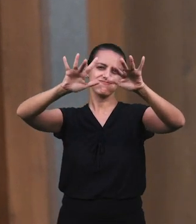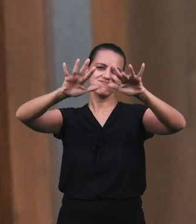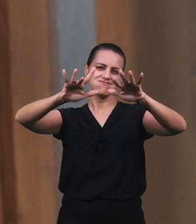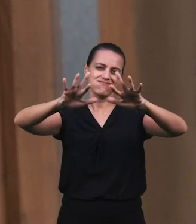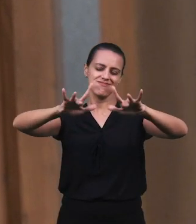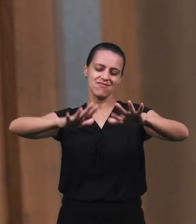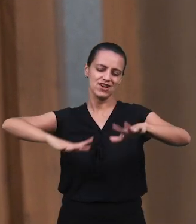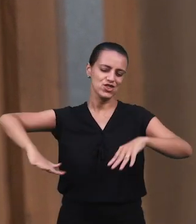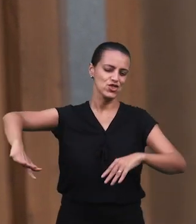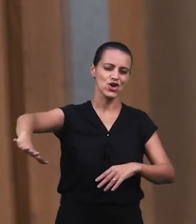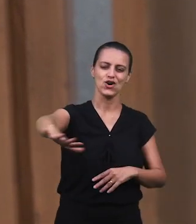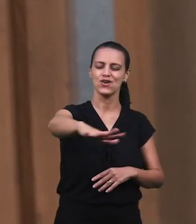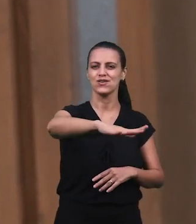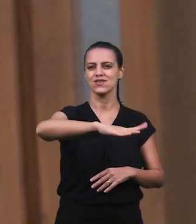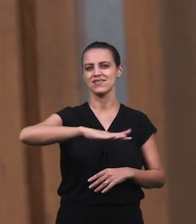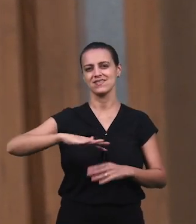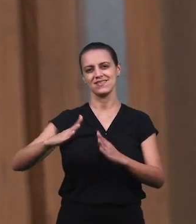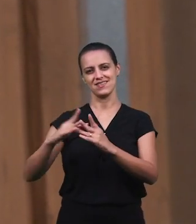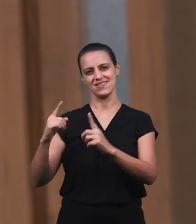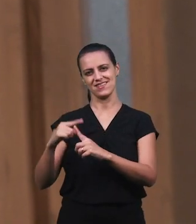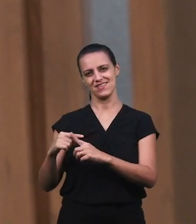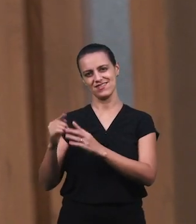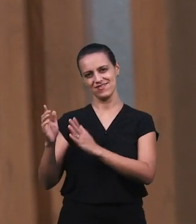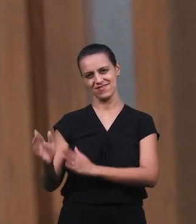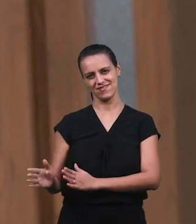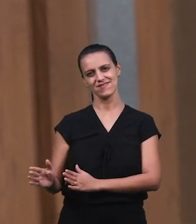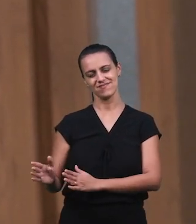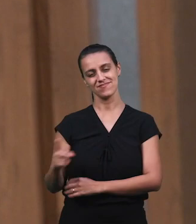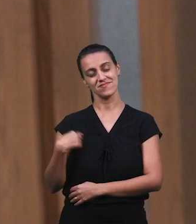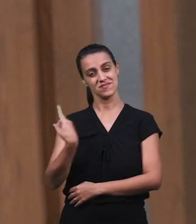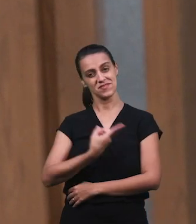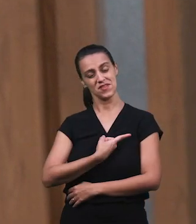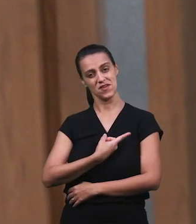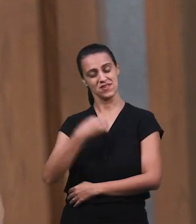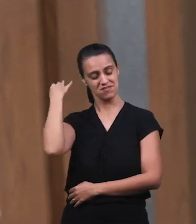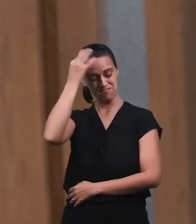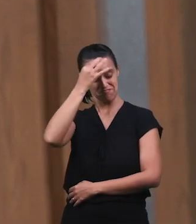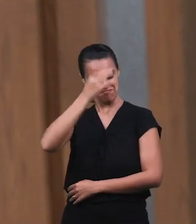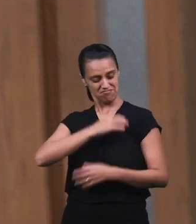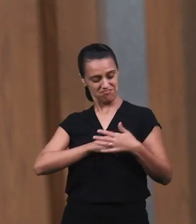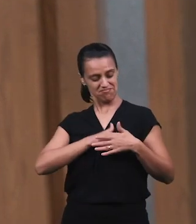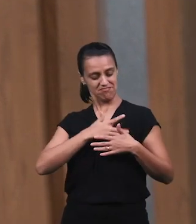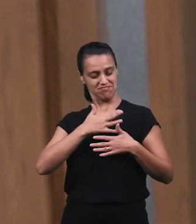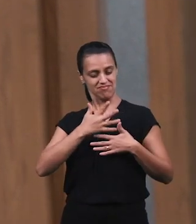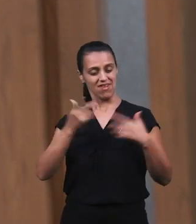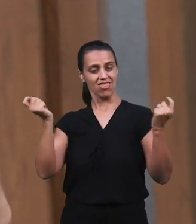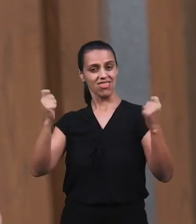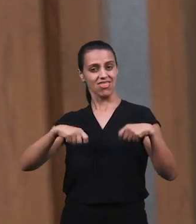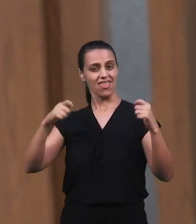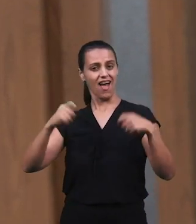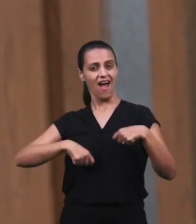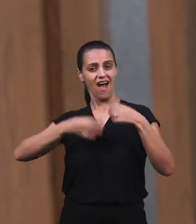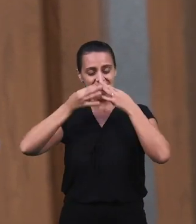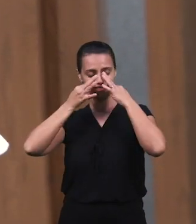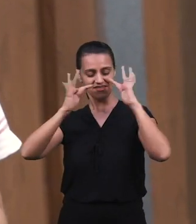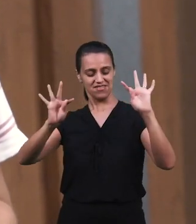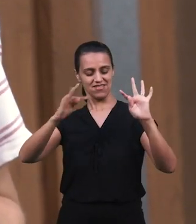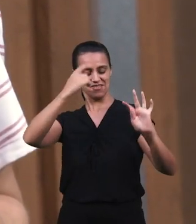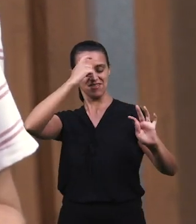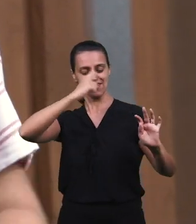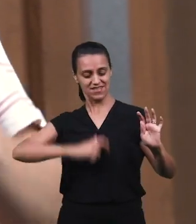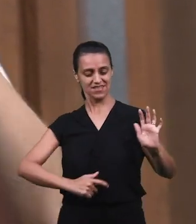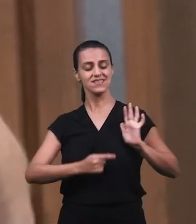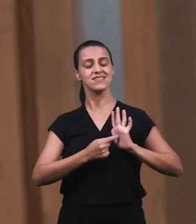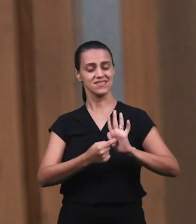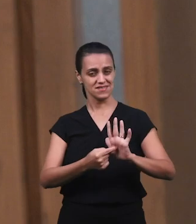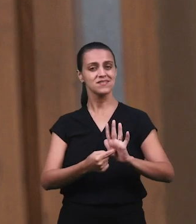toute l'Église. Et nous, remplis du Saint-Esprit, nous pouvons témoigner. Nous avons le pouvoir de Dieu dans